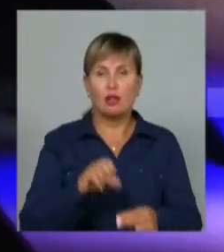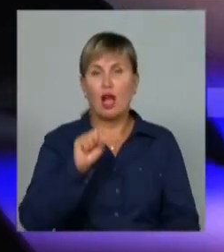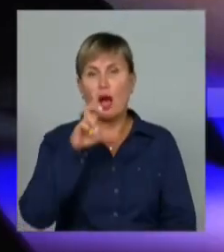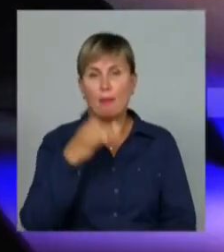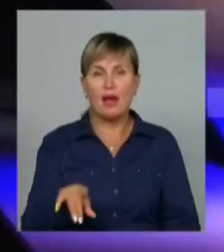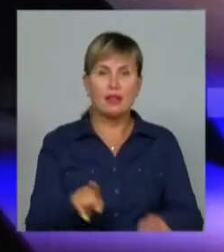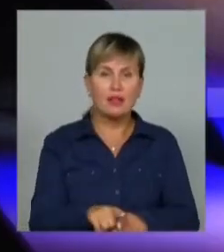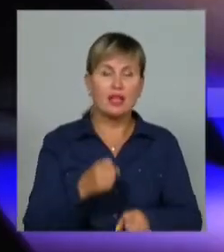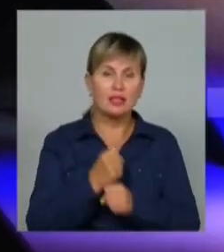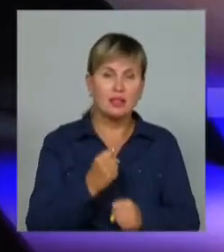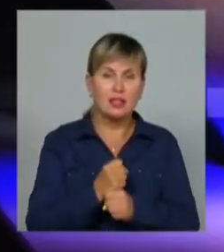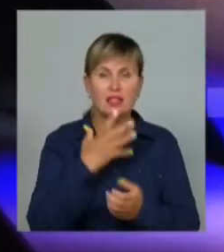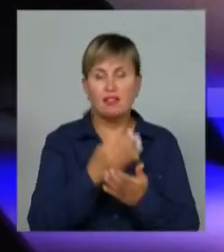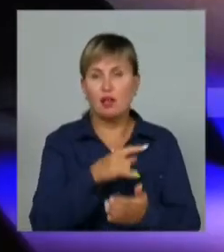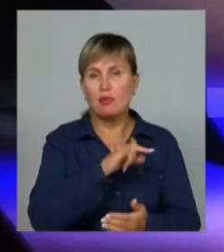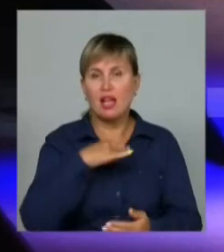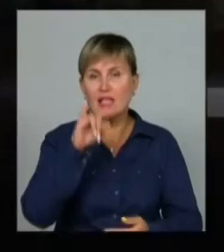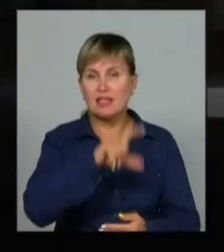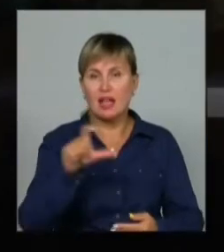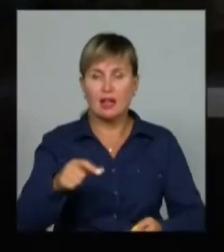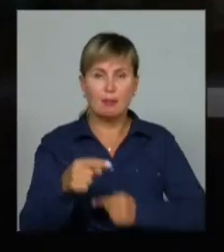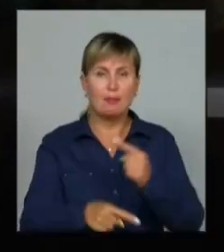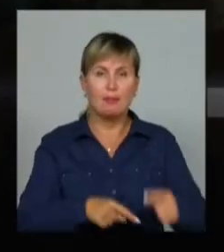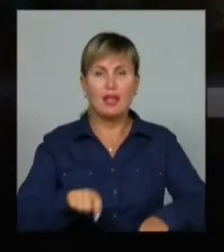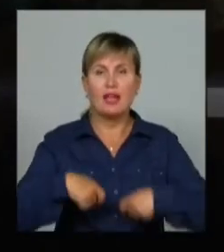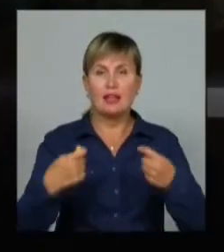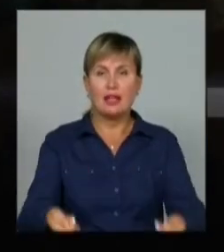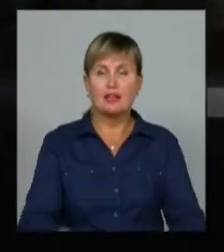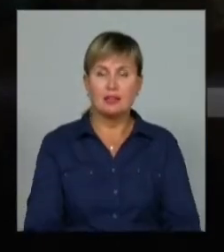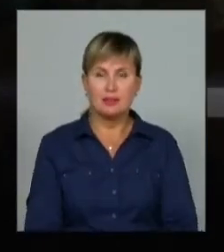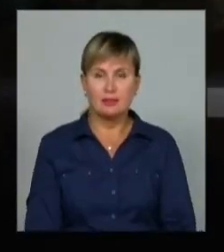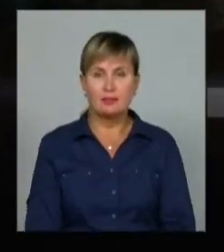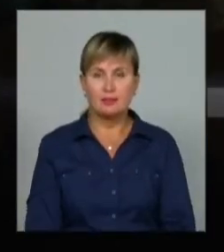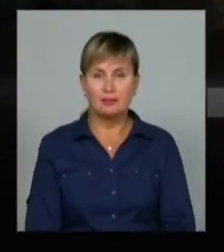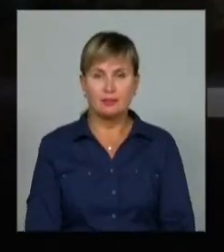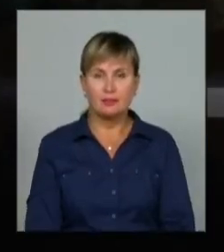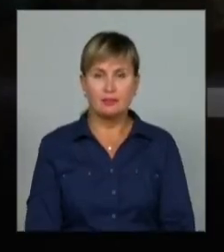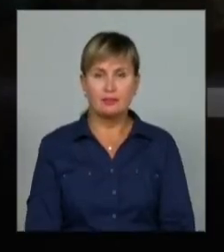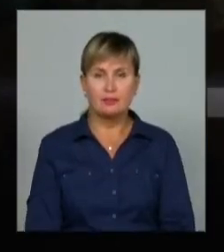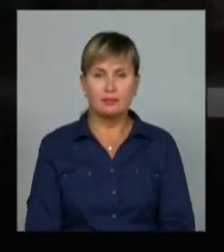хотел привить своим соотечественникам. Айдана Нураш, Ескендер Тогузбаев, Медиа Саматулла, телеканал Алматы.